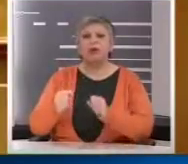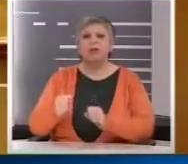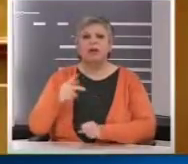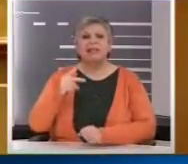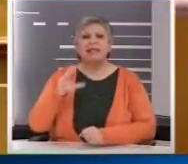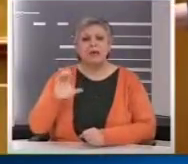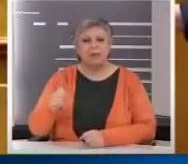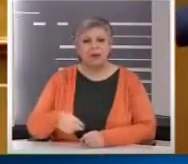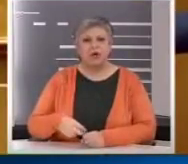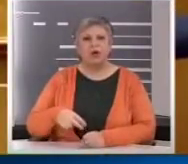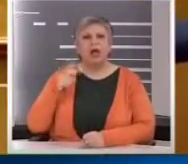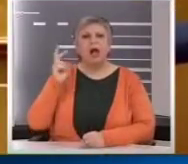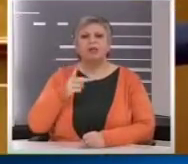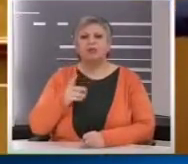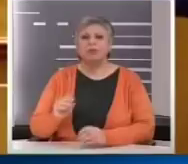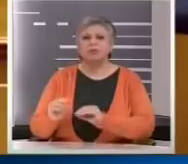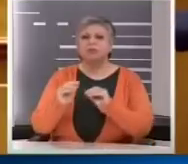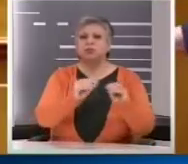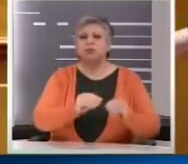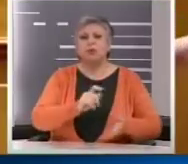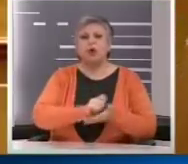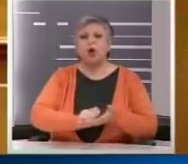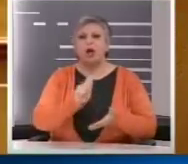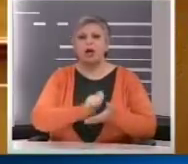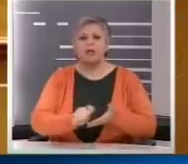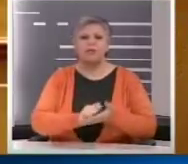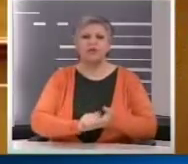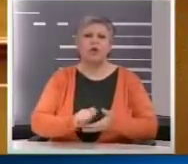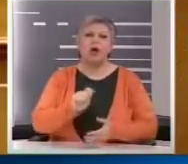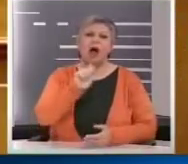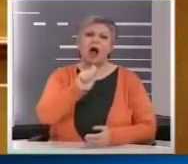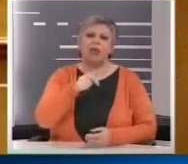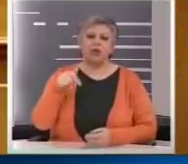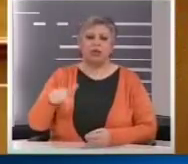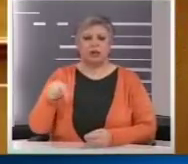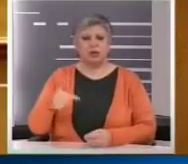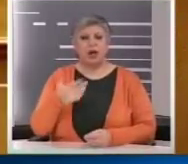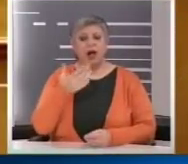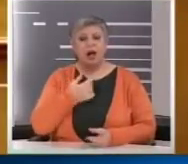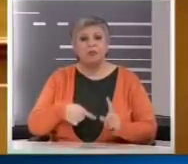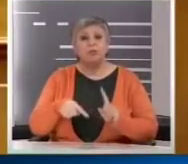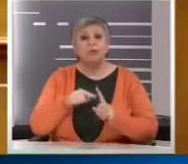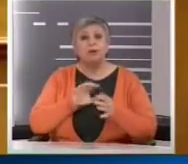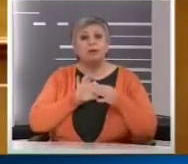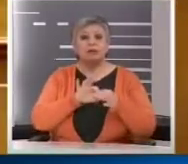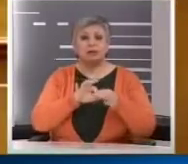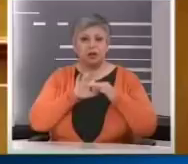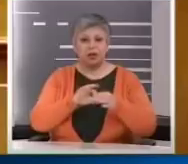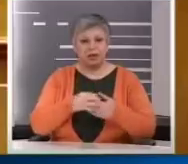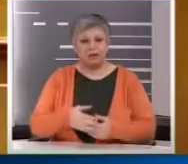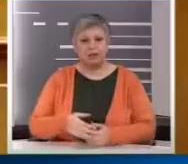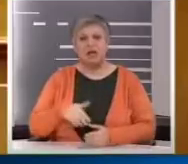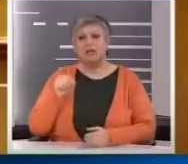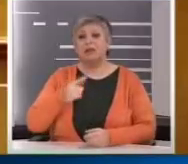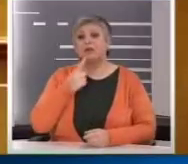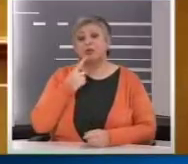στο γραφείο του κυρίου Γεωργιάδη η συντριπτική τους πλειοψηφία σαν έξτρα προσωπικό συνεργατών του. Και αυτό θα πήγατε να μας πείτε